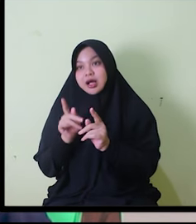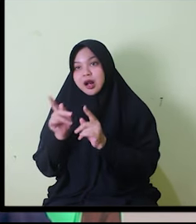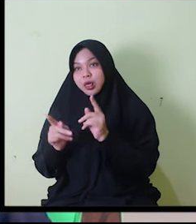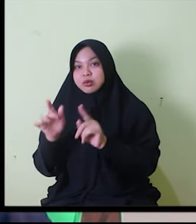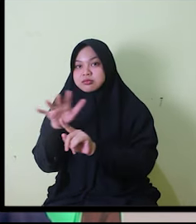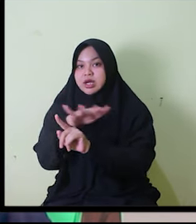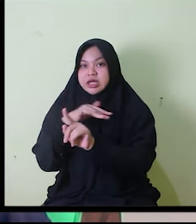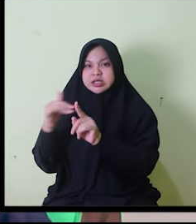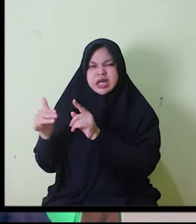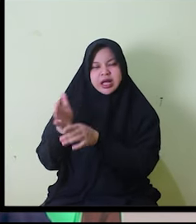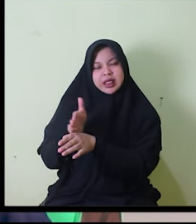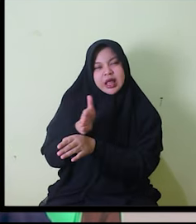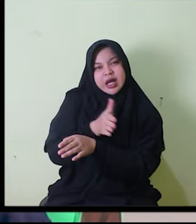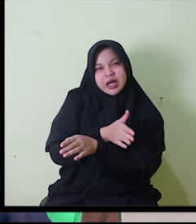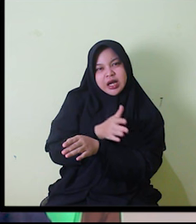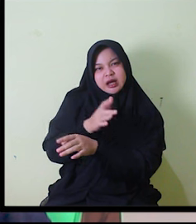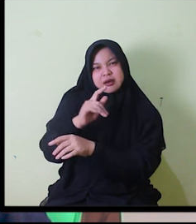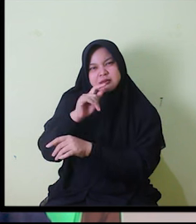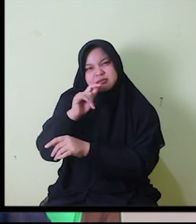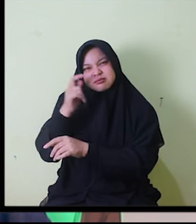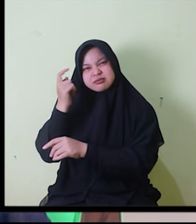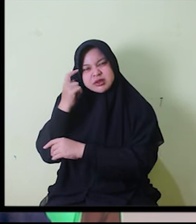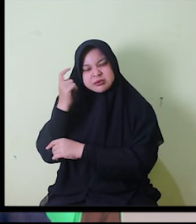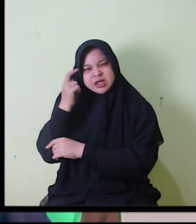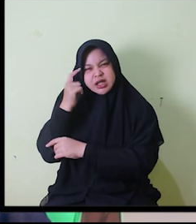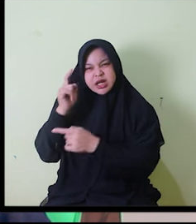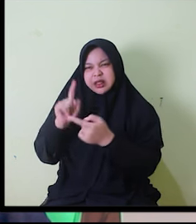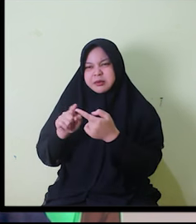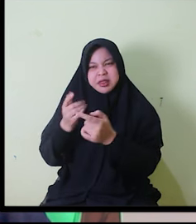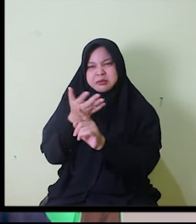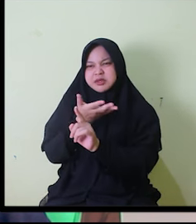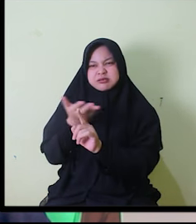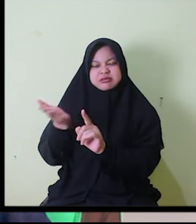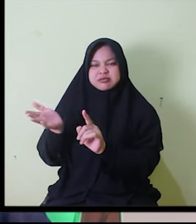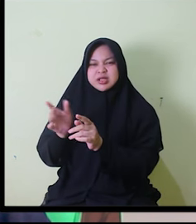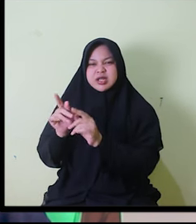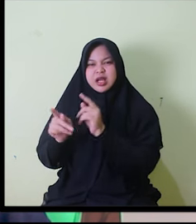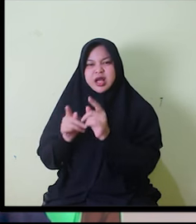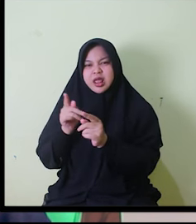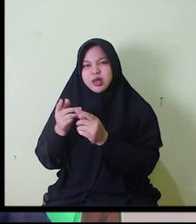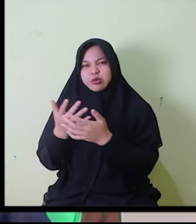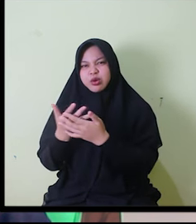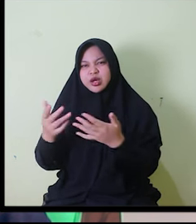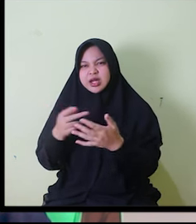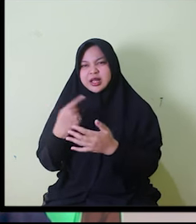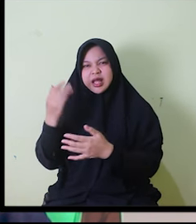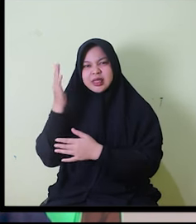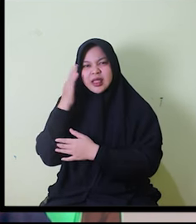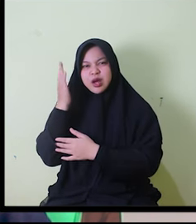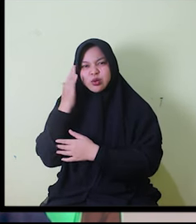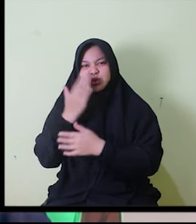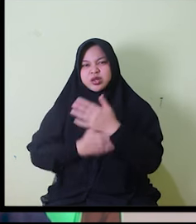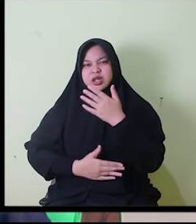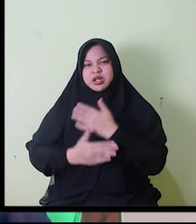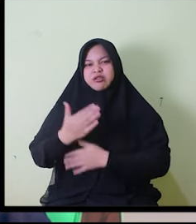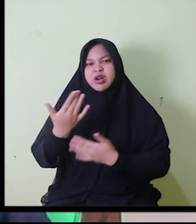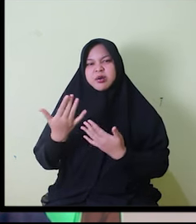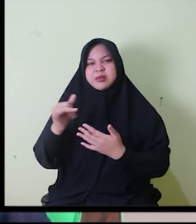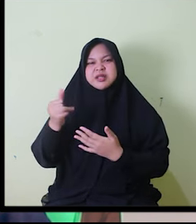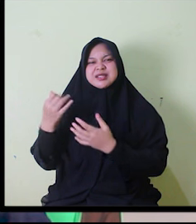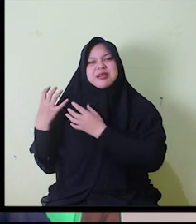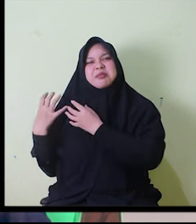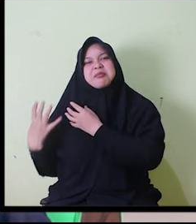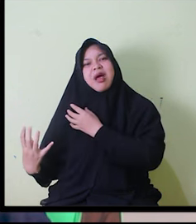ee menganggap bahwa teman-teman ini wah Ya sudahlah kalau misalkan kita kita tahu bahwa di fabel itu menjadi beban